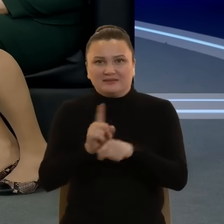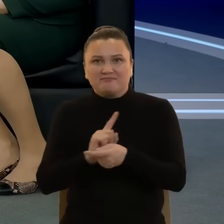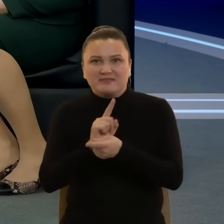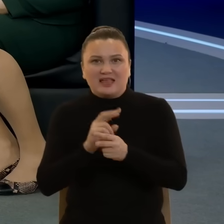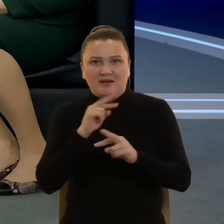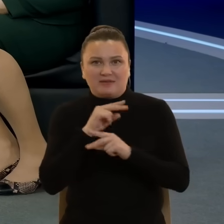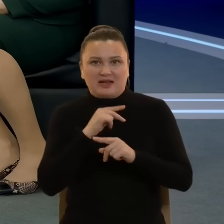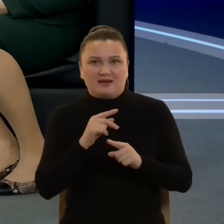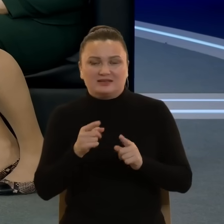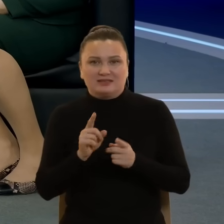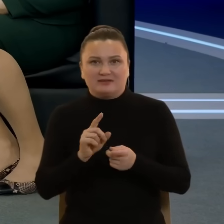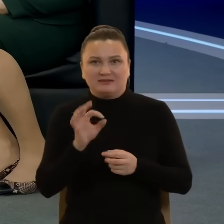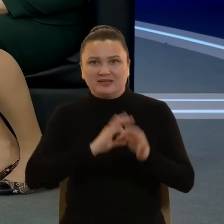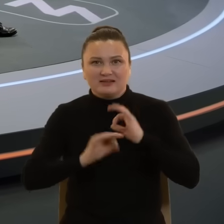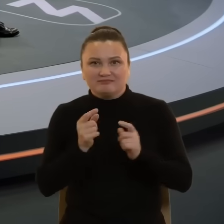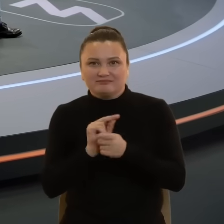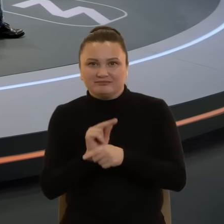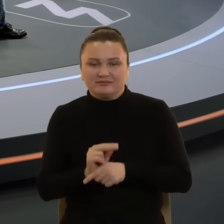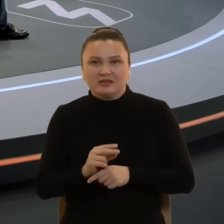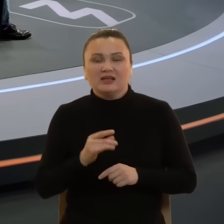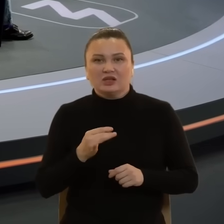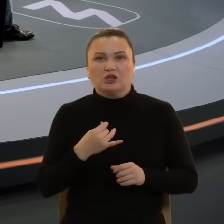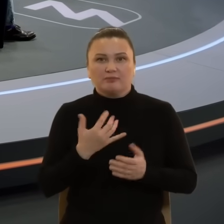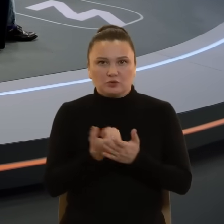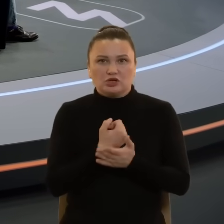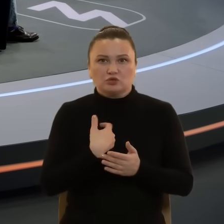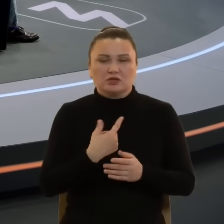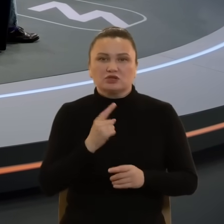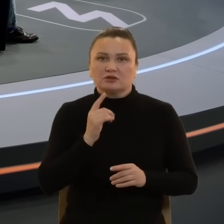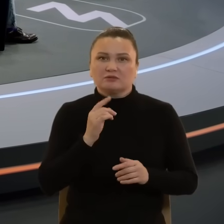И это создает для нас колоссальные проблемы в плане выбора препаратов.